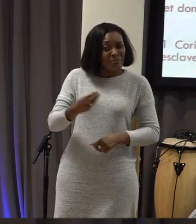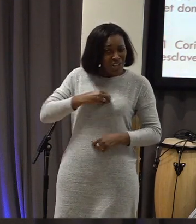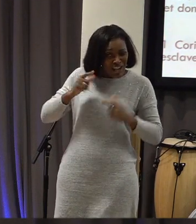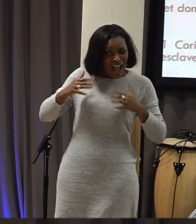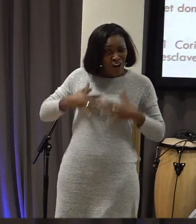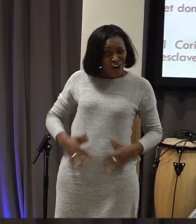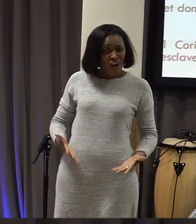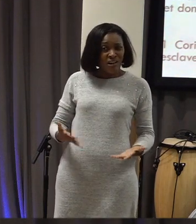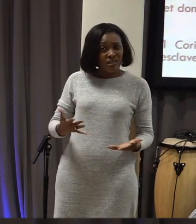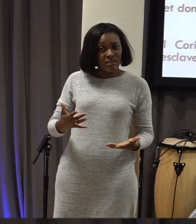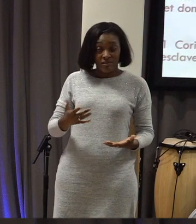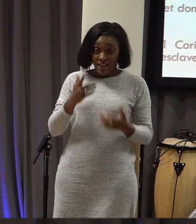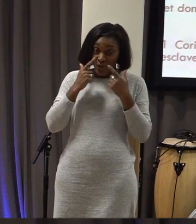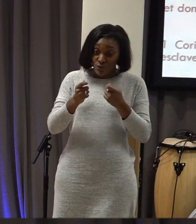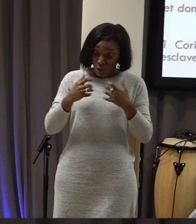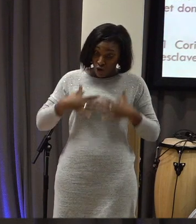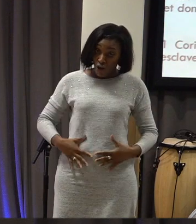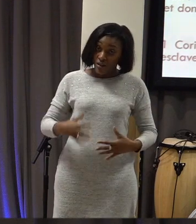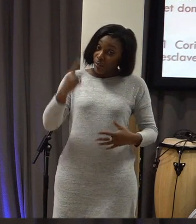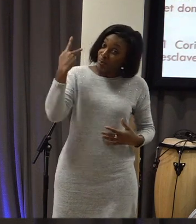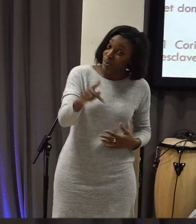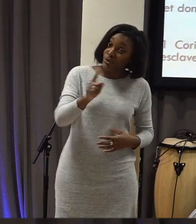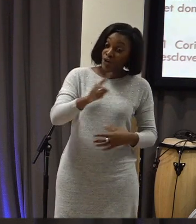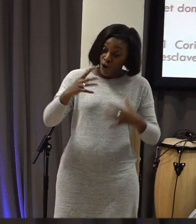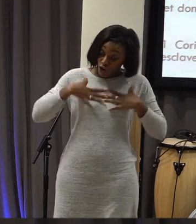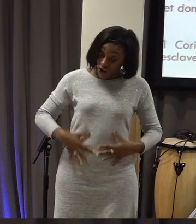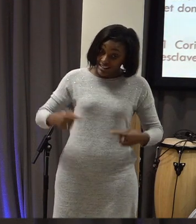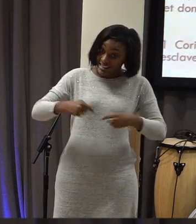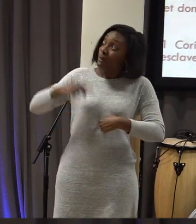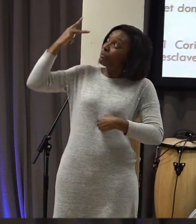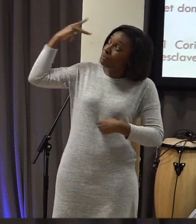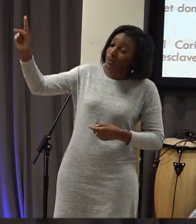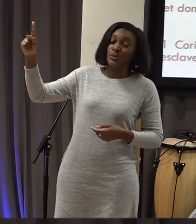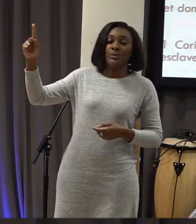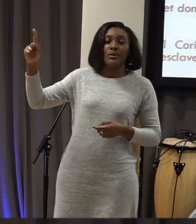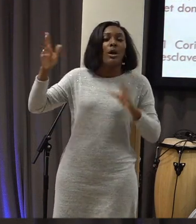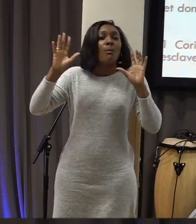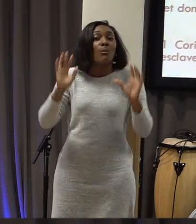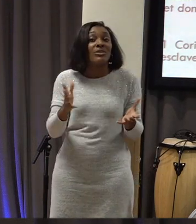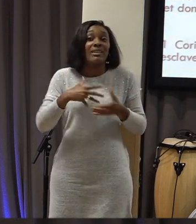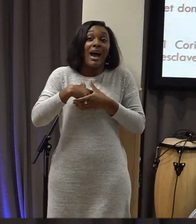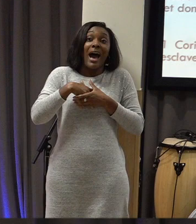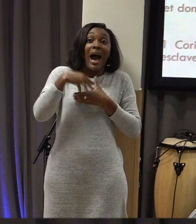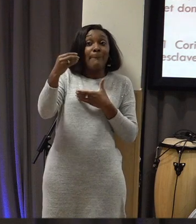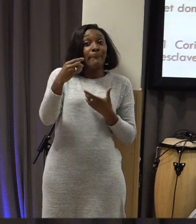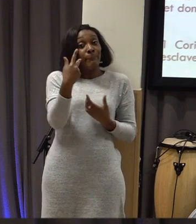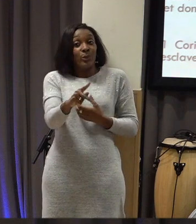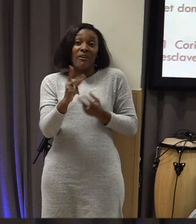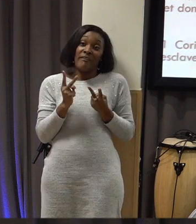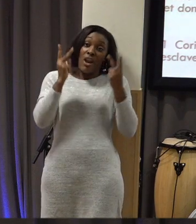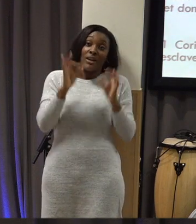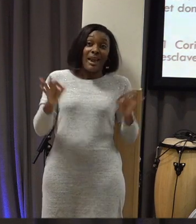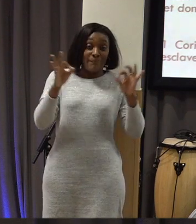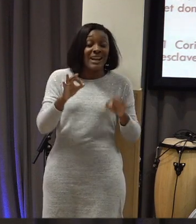cette enveloppe charnelle, mais ça appartient à Dieu. Si ton âme, peut-être, ne semblait pas avoir de la valeur à tes yeux, sache que